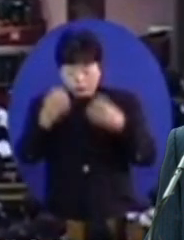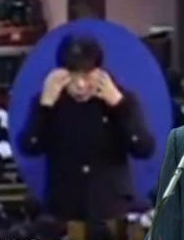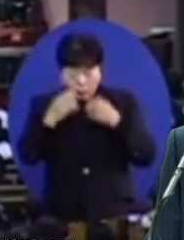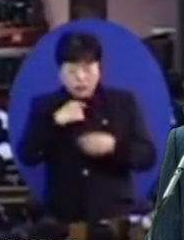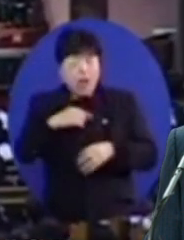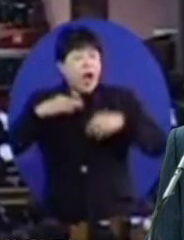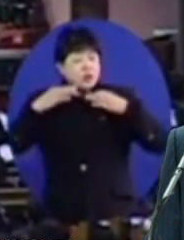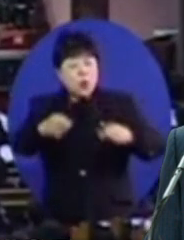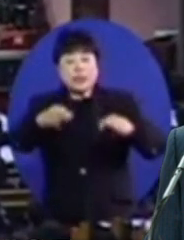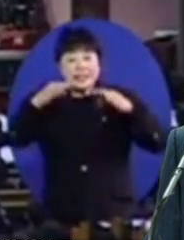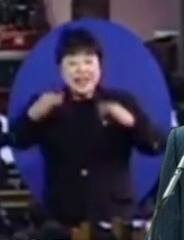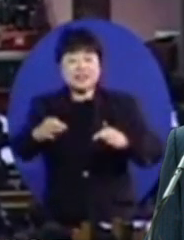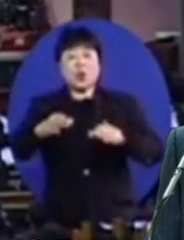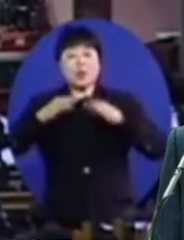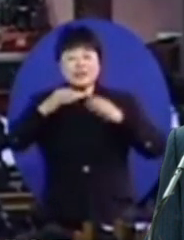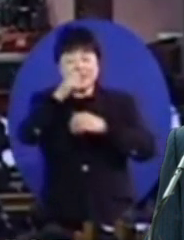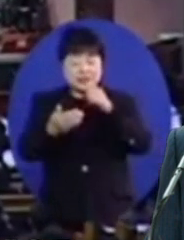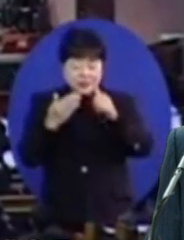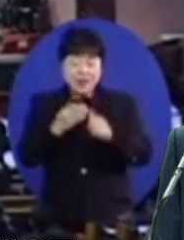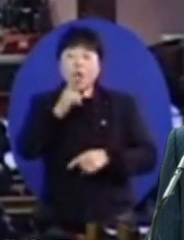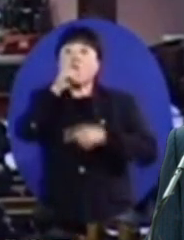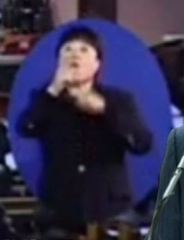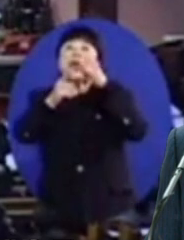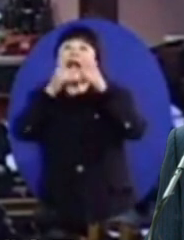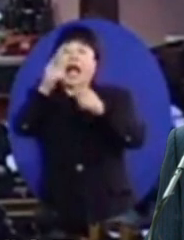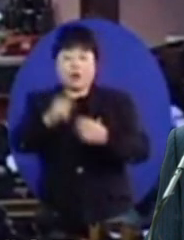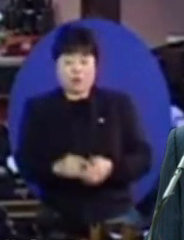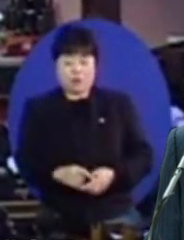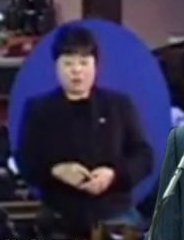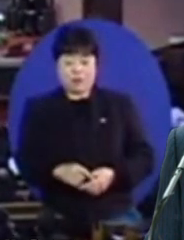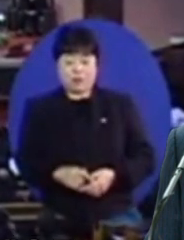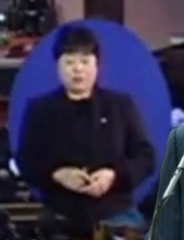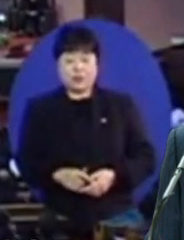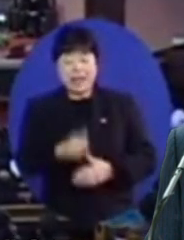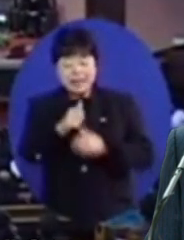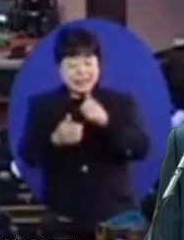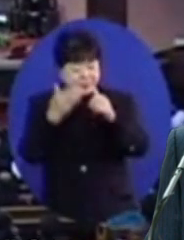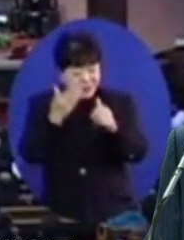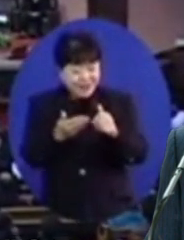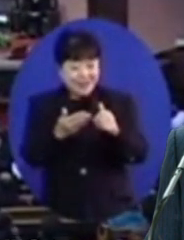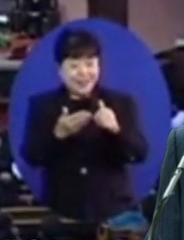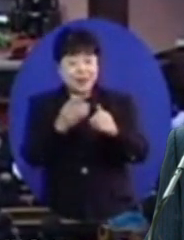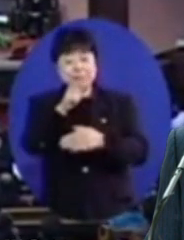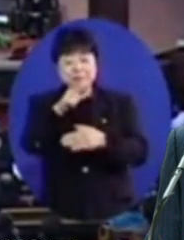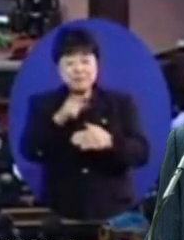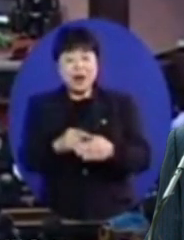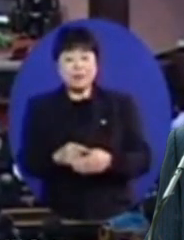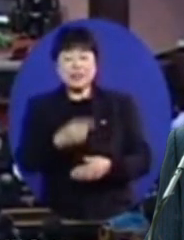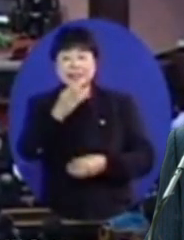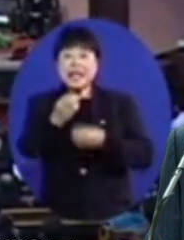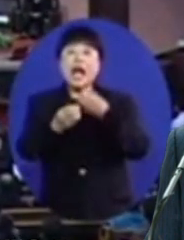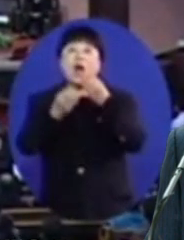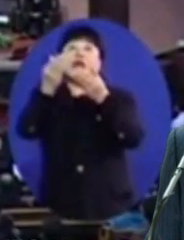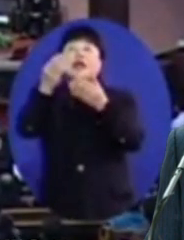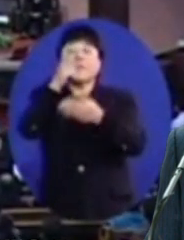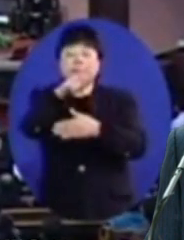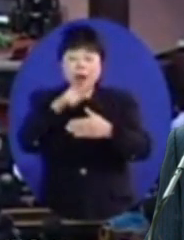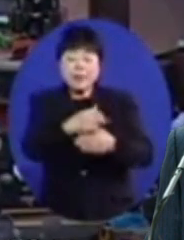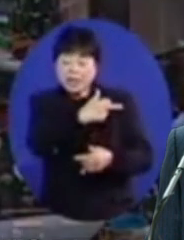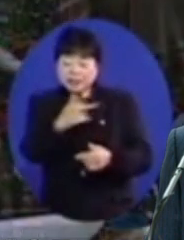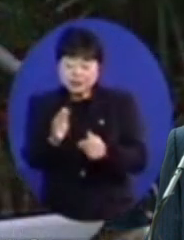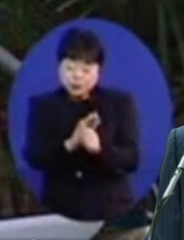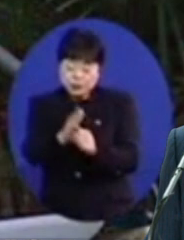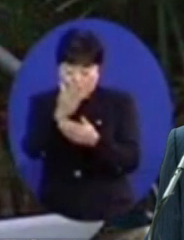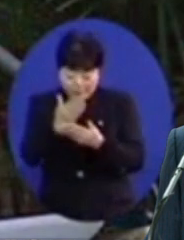내고 후에 외쳐서 하나님께 다 고백하고 자백하고 하나님 앞에 마음을 틀어 놓으면 마음에 큰